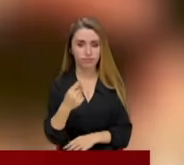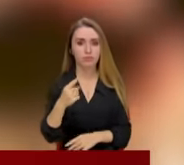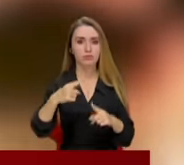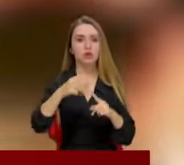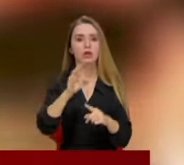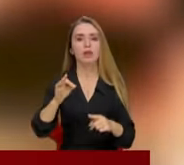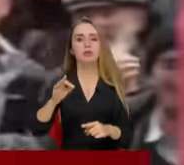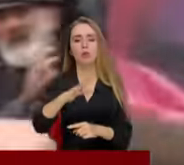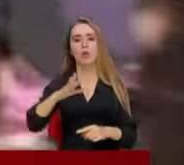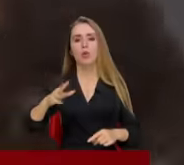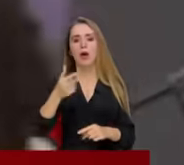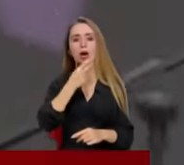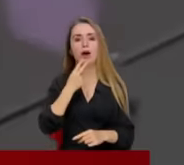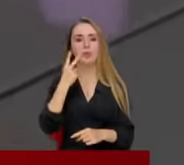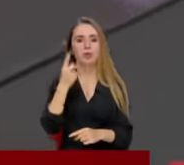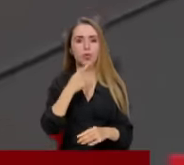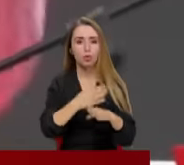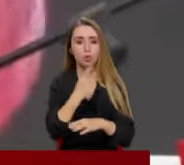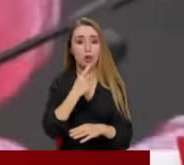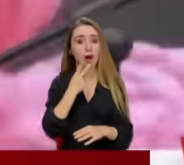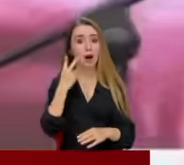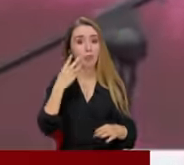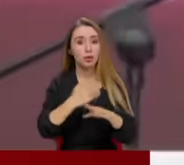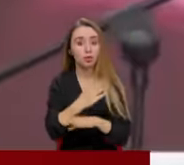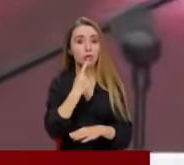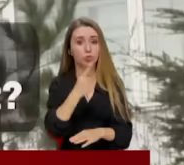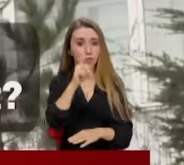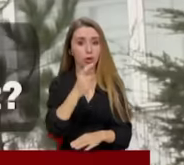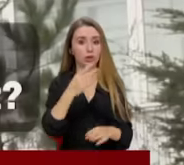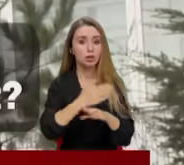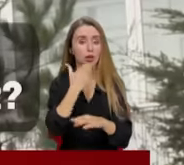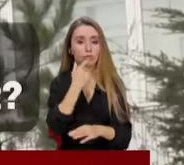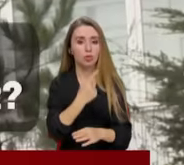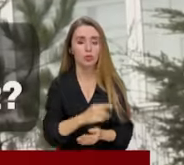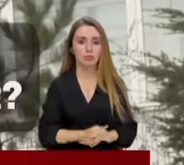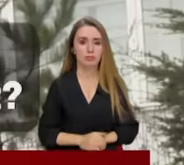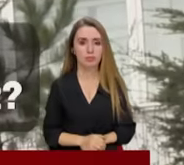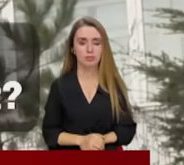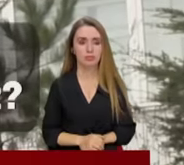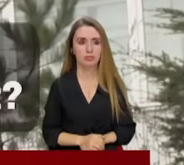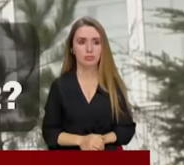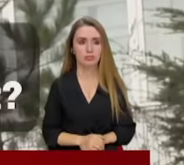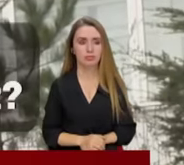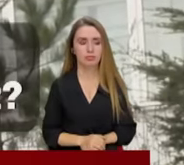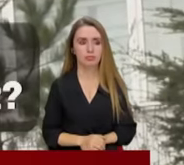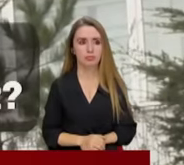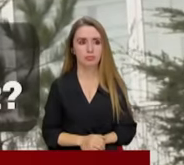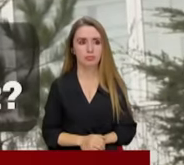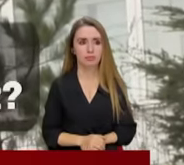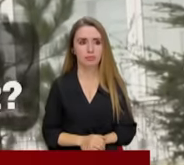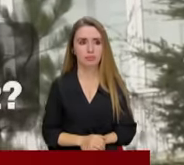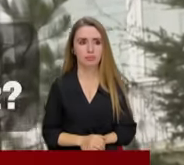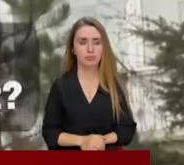Altınok'un ablası doğruladı. Mansur Yavaş, "Ablanı da mı yalanlıyorsun?" diye sordu rakibine. Bir tane bile daire, bir tane bile arsa